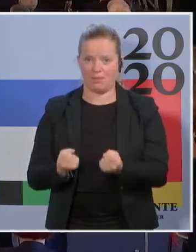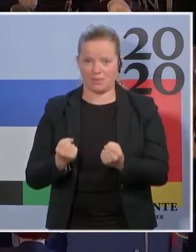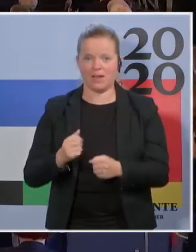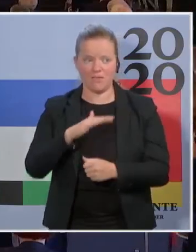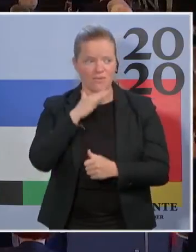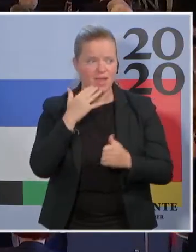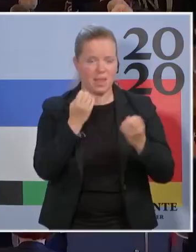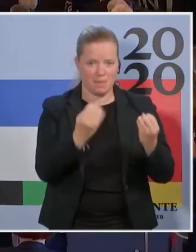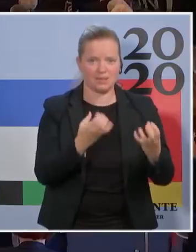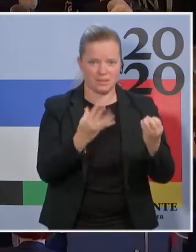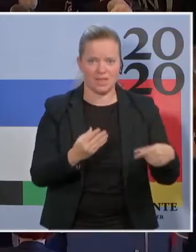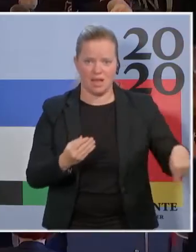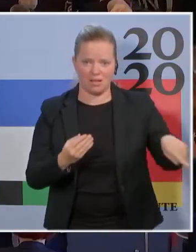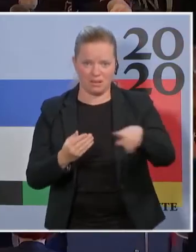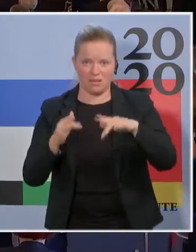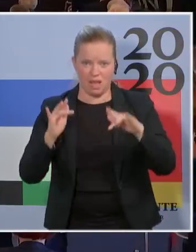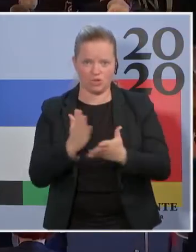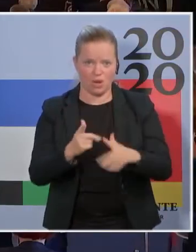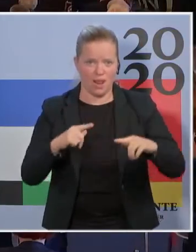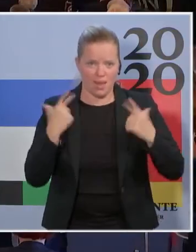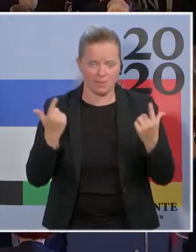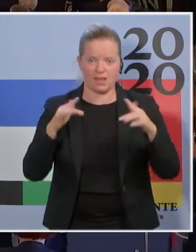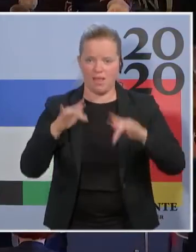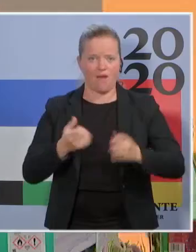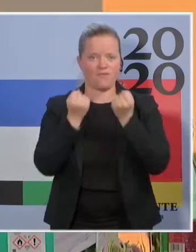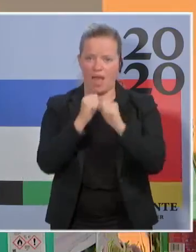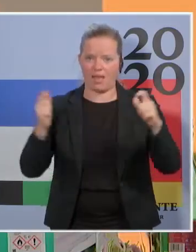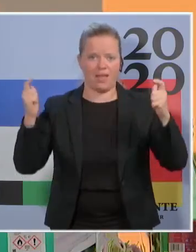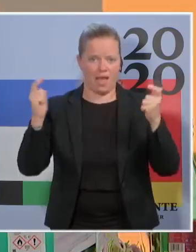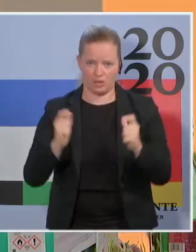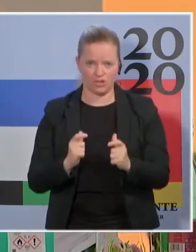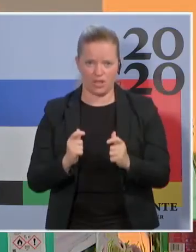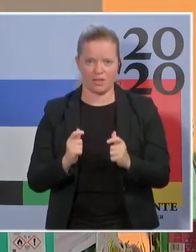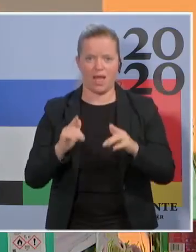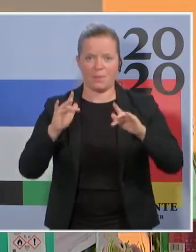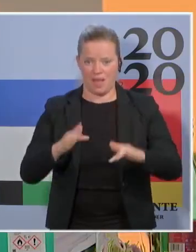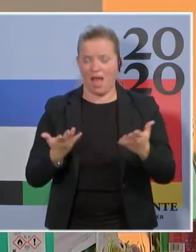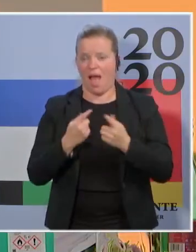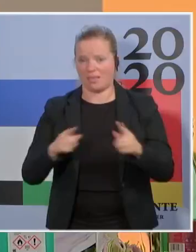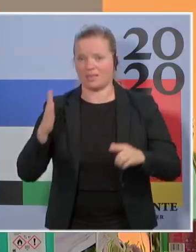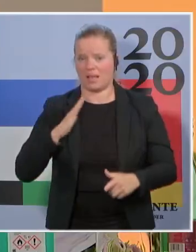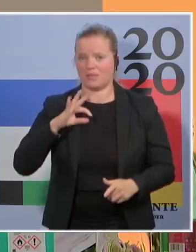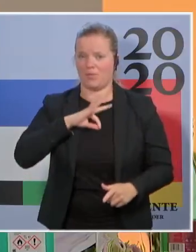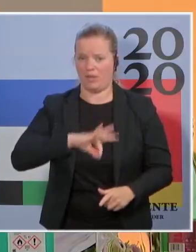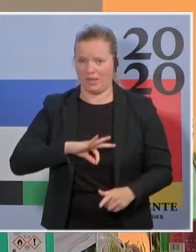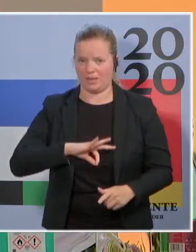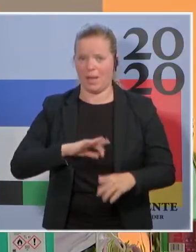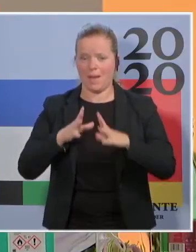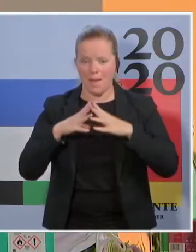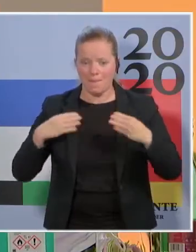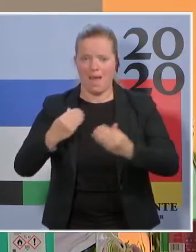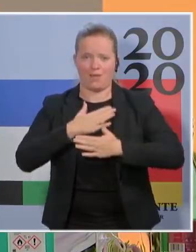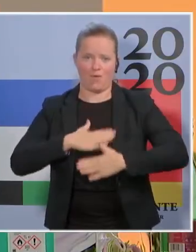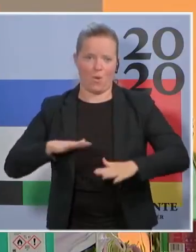vielen, eingeschränkt in den Freiheiten, aber verpflichtet auf der anderen Seite dem Gemeinwohl.